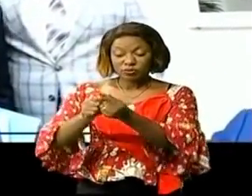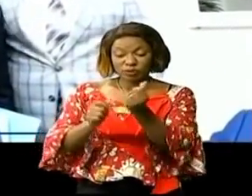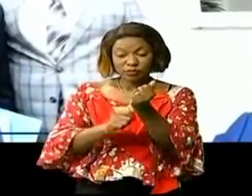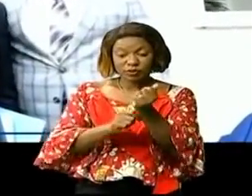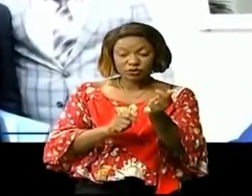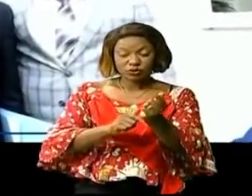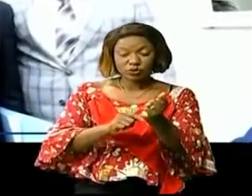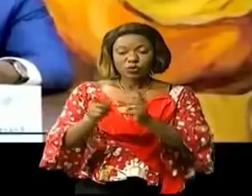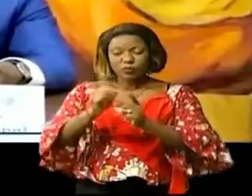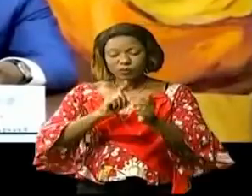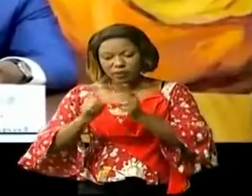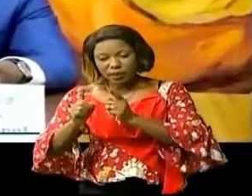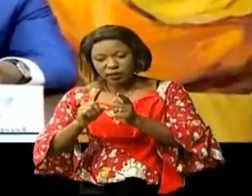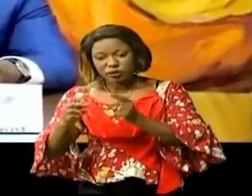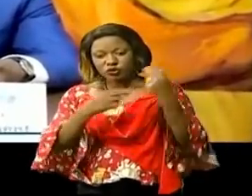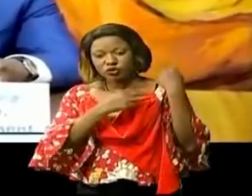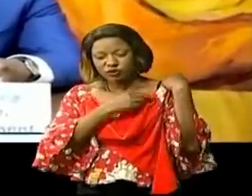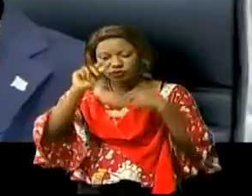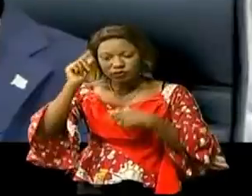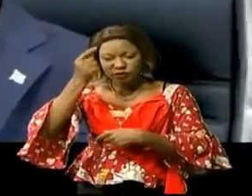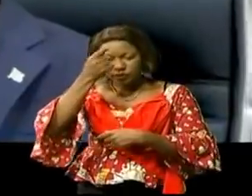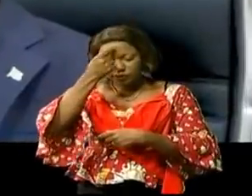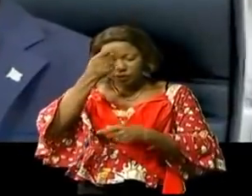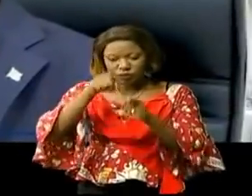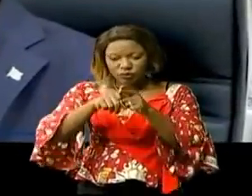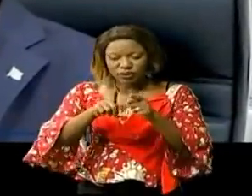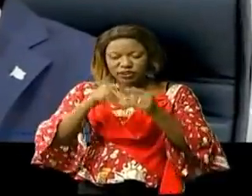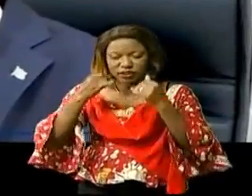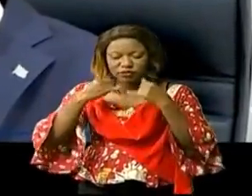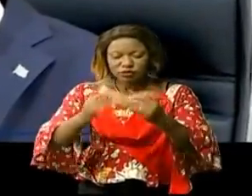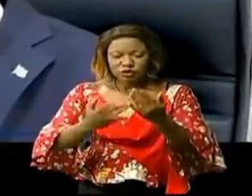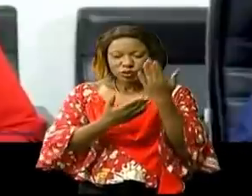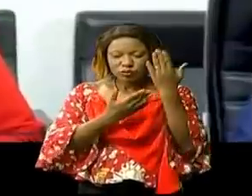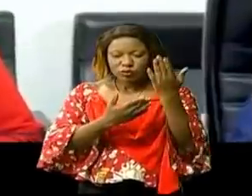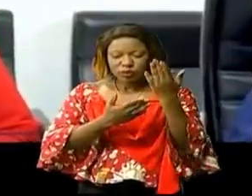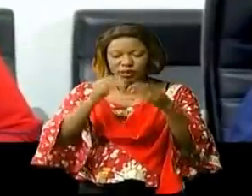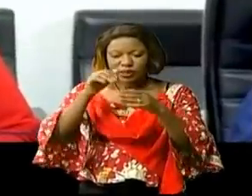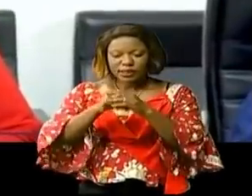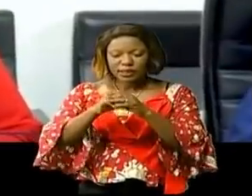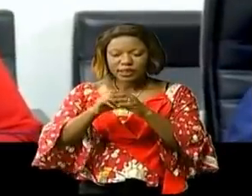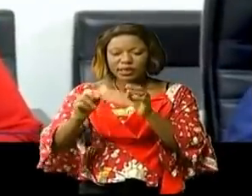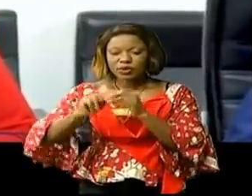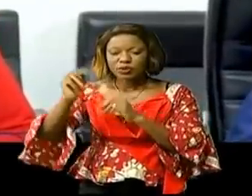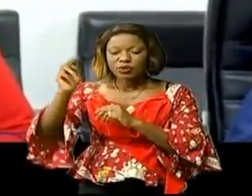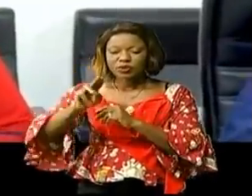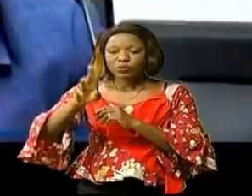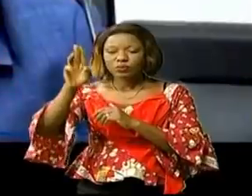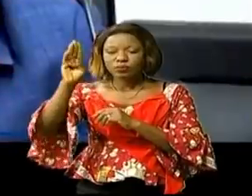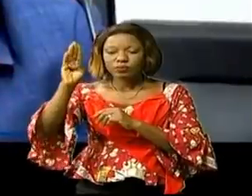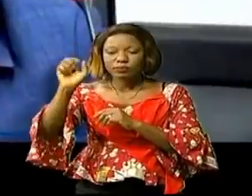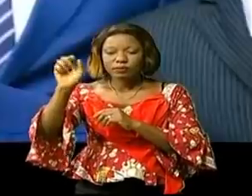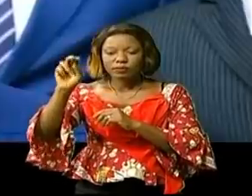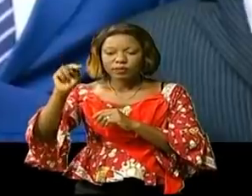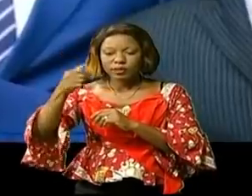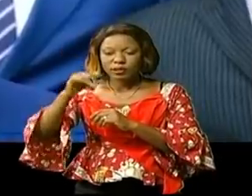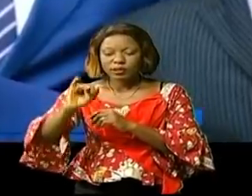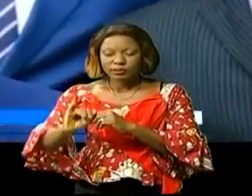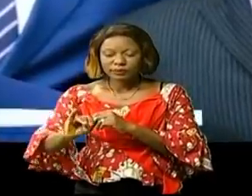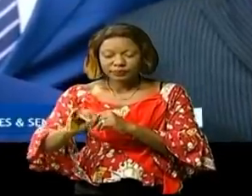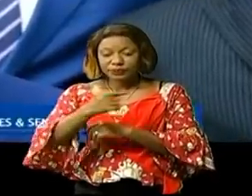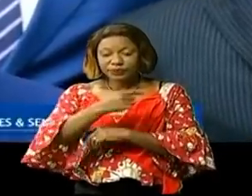donné au chef du gouvernement les informations utiles de la province du Nord Ubangi après la démission de son gouverneur. Nous